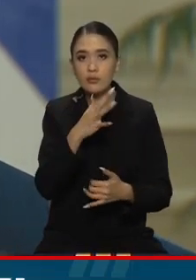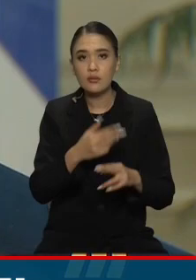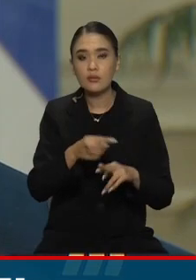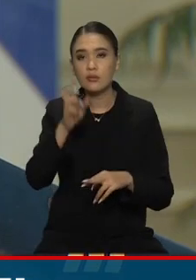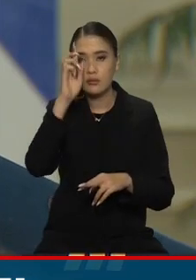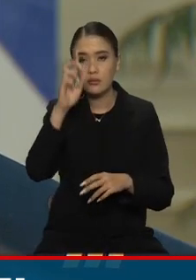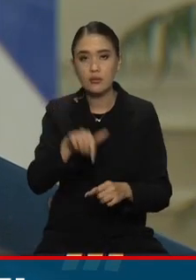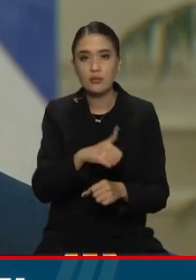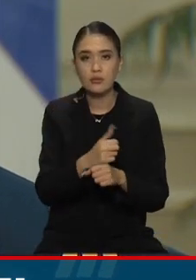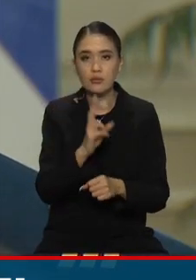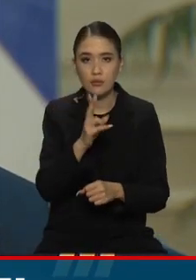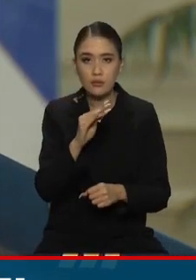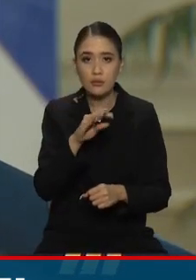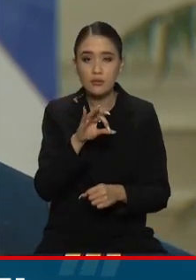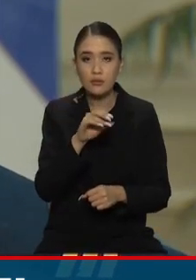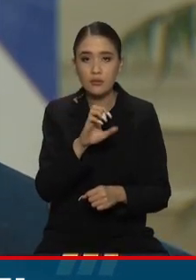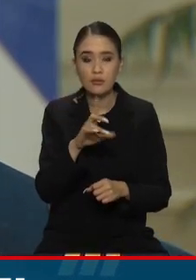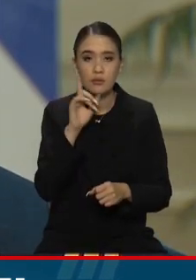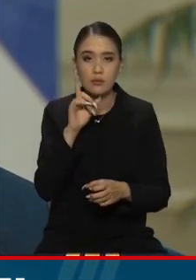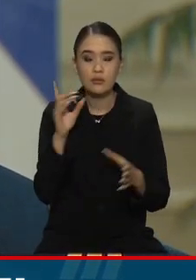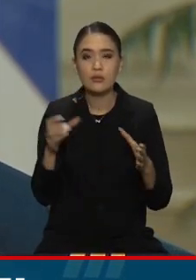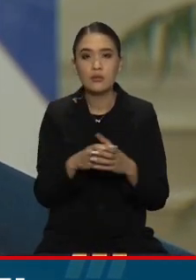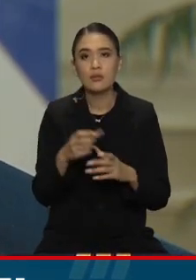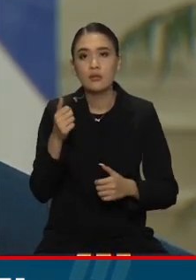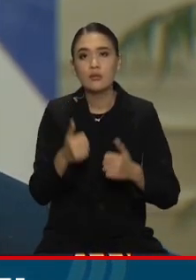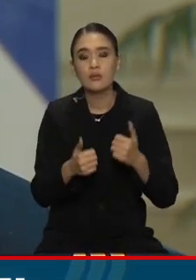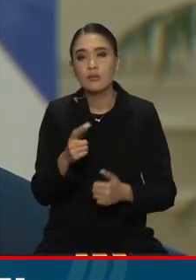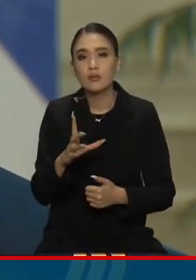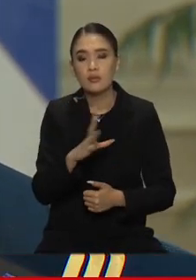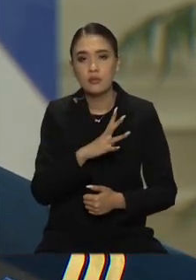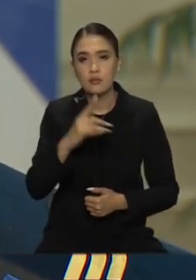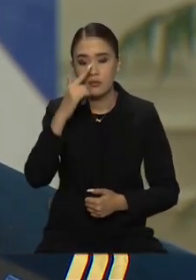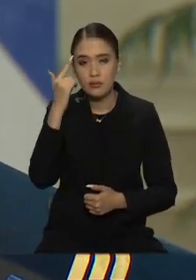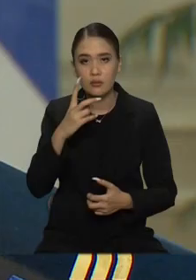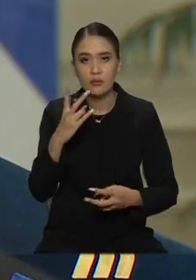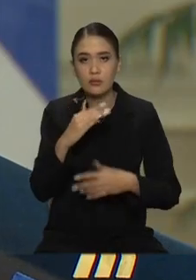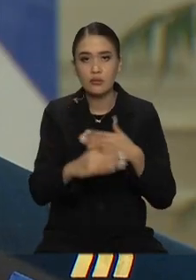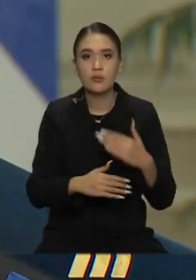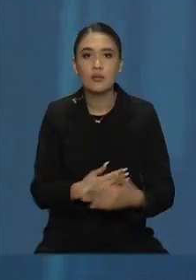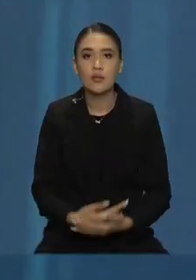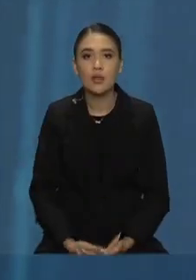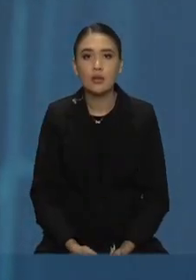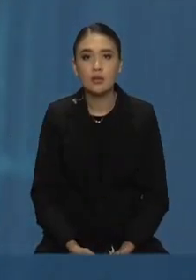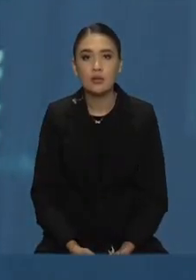басшысы Қасым Жомарт Тоқаевтың айтуынша, жастардың арасындағы бәсекелестік болу үшін білім жақсы дамуы керек.